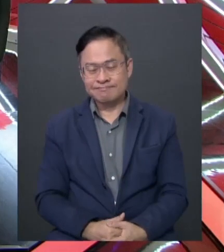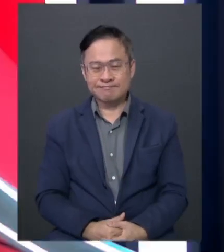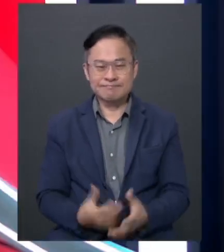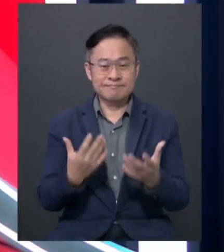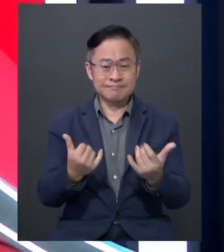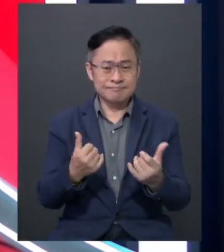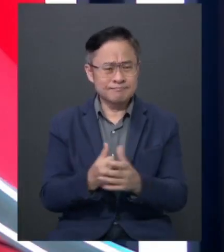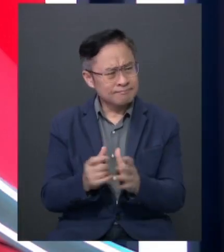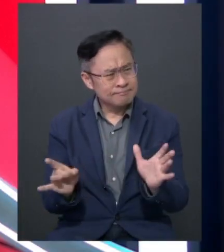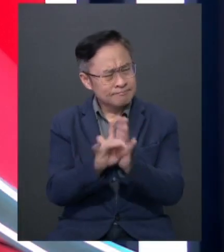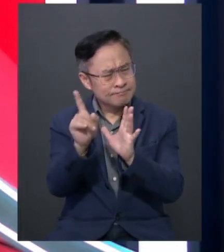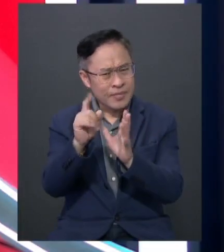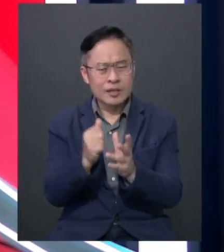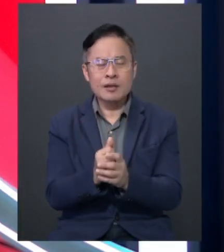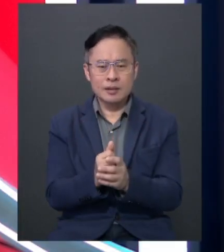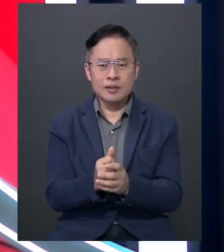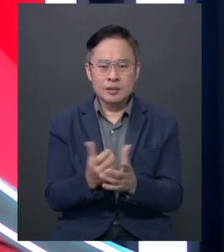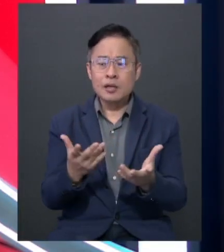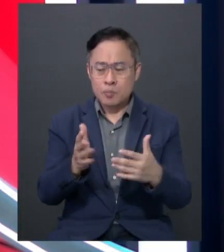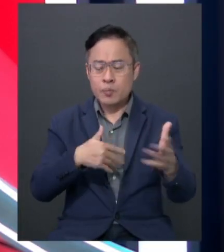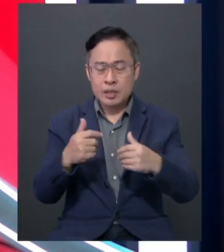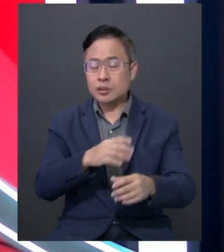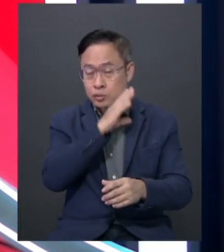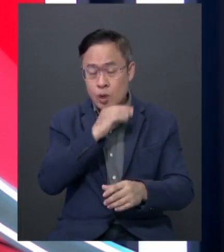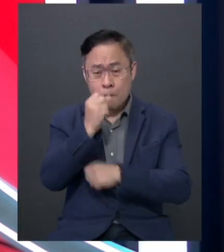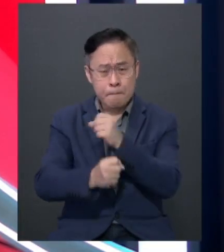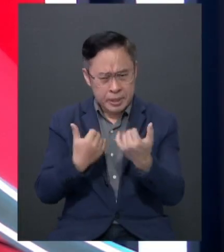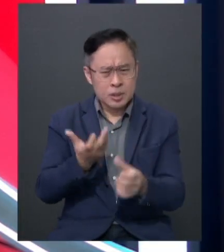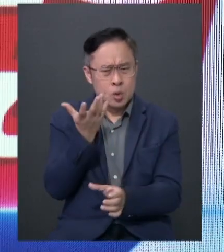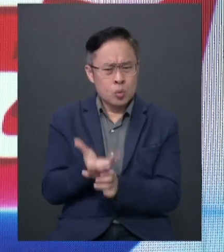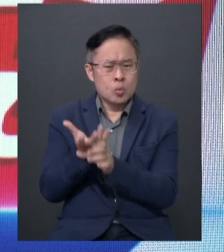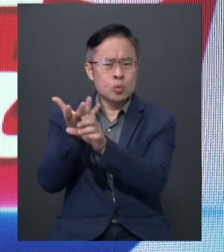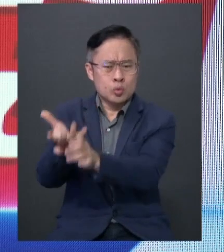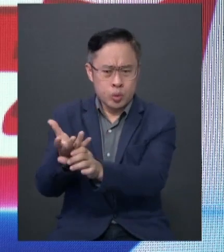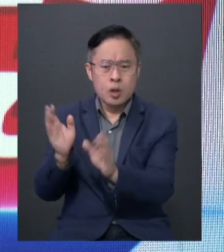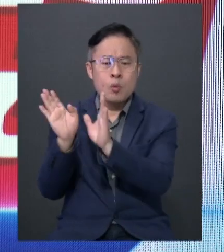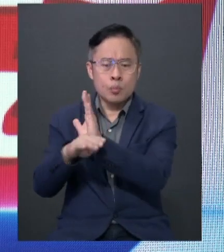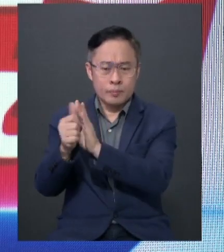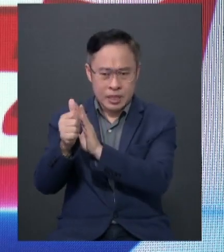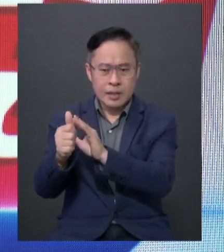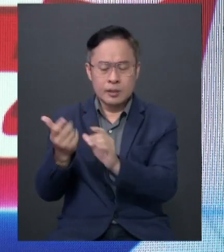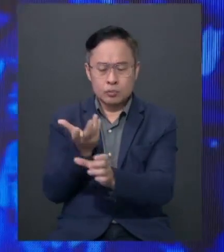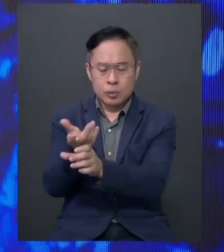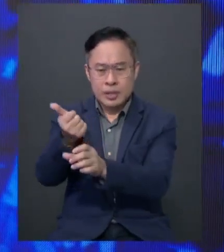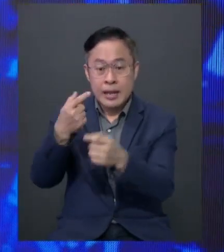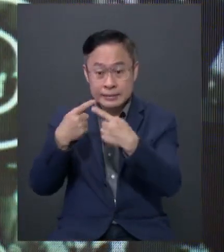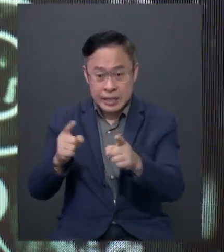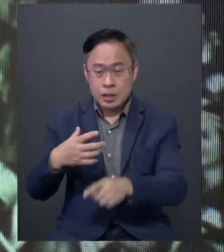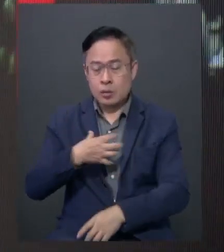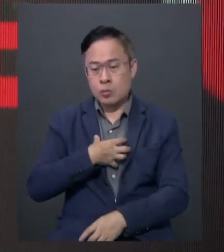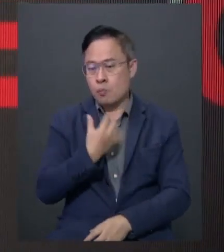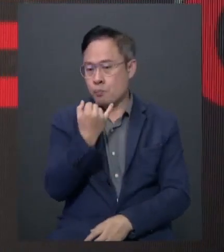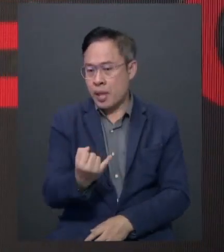ดนี้ก็อยากเชียร์ให้ช่างสถิติ เป็นแชมป์ไร้พ่ายแล้วคุณนวินเขาบอกว่าเขาจะเอาแชมป์ไร้พ่ายและจะเอา3แชมป์เล